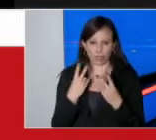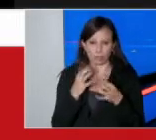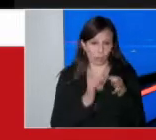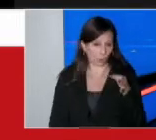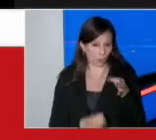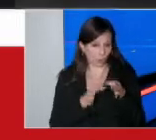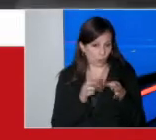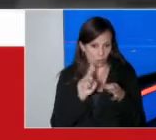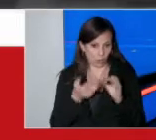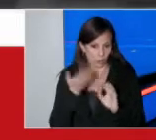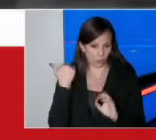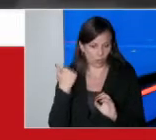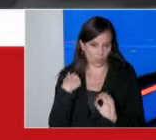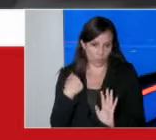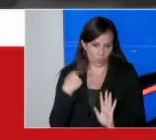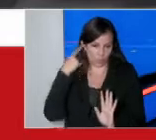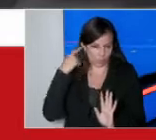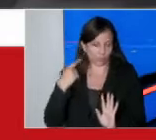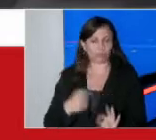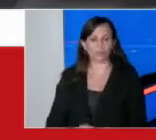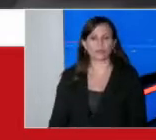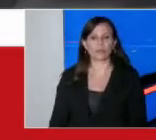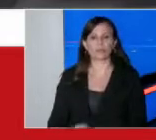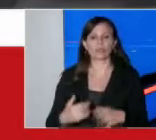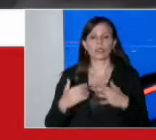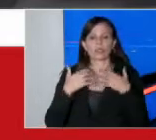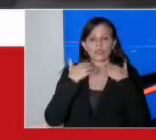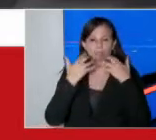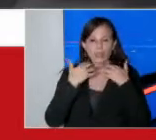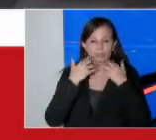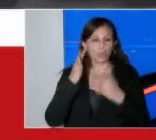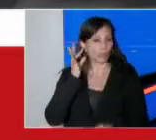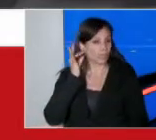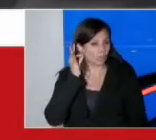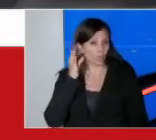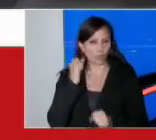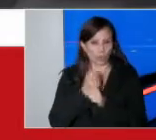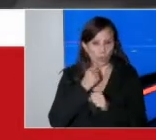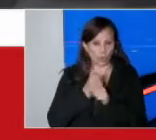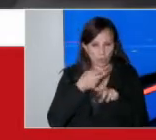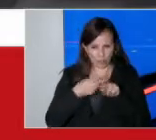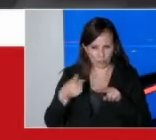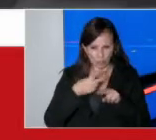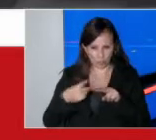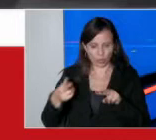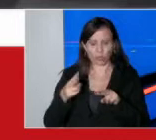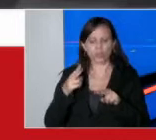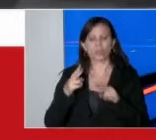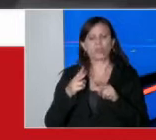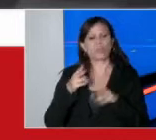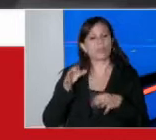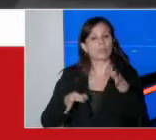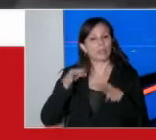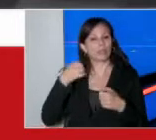אני אומר את זה על סמך הערכתי, זה הסיפור של ההתאמרות בעובדות, סיפור שהגיע לבתי דין לעבודה, זה